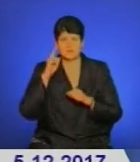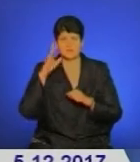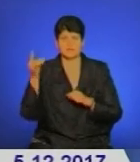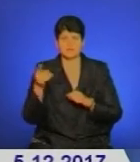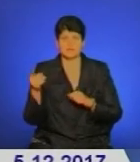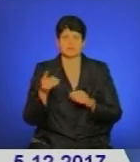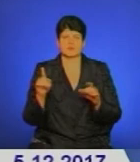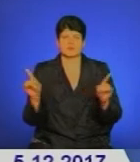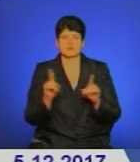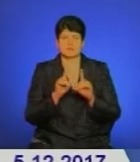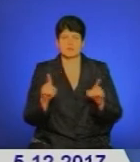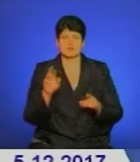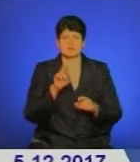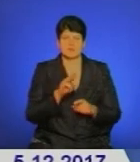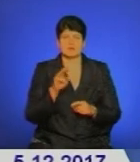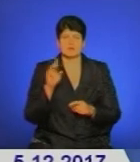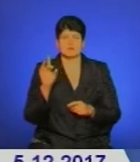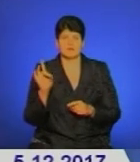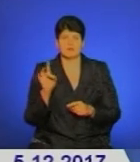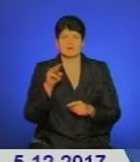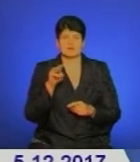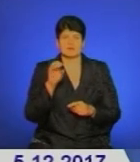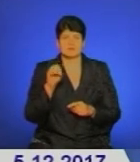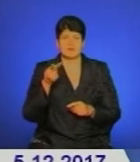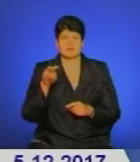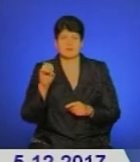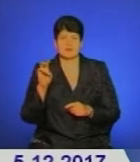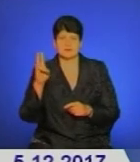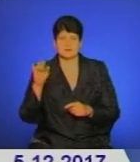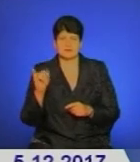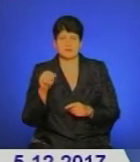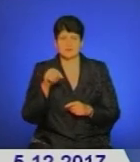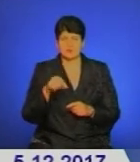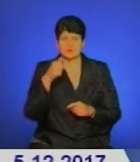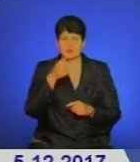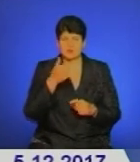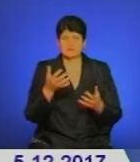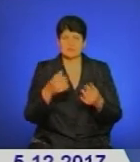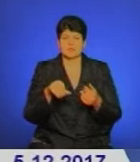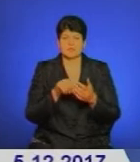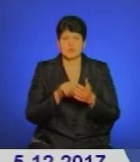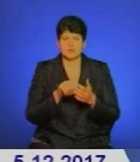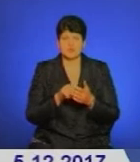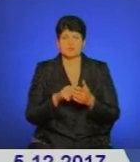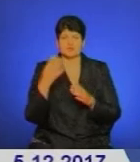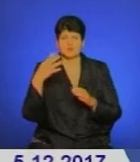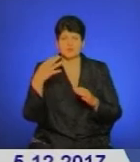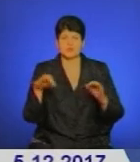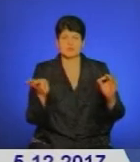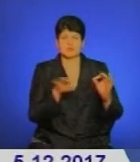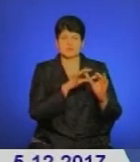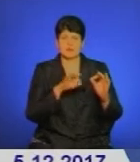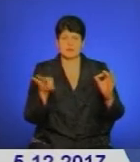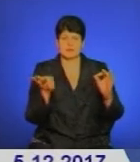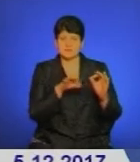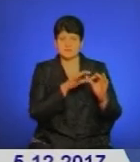музикантів, братів Романа і Ярослава Теленків. Цьогоріч участь у конкурсі взяли 40 скрипалів та віолончелістів. Наймолодшому учаснику